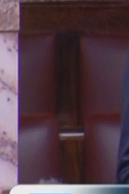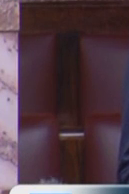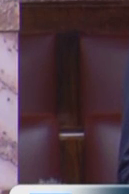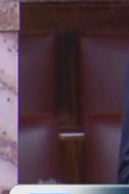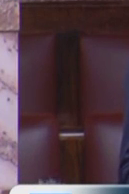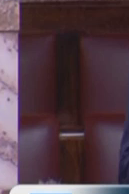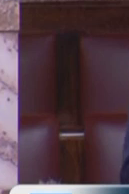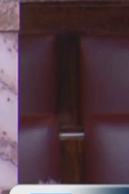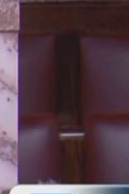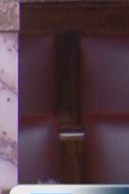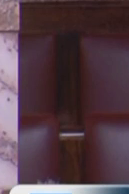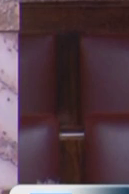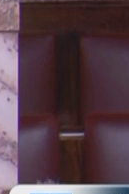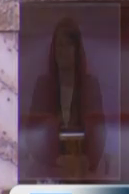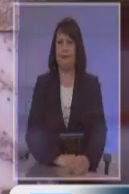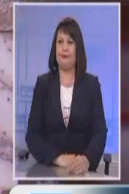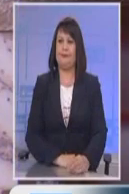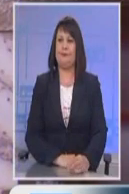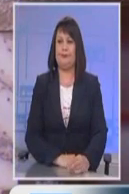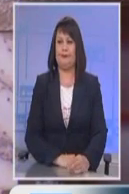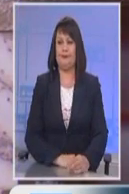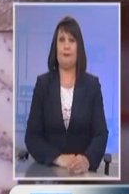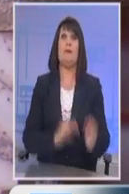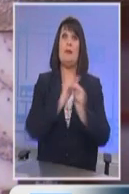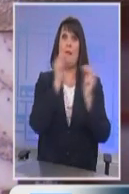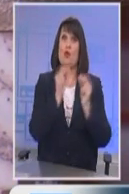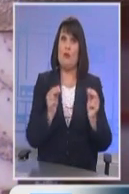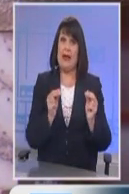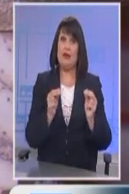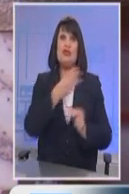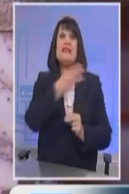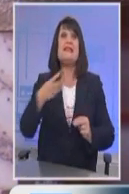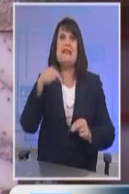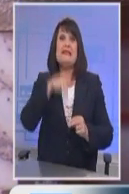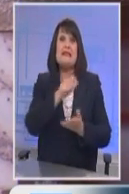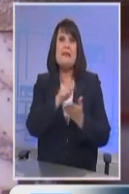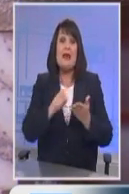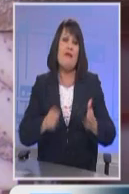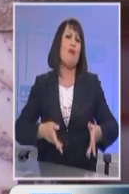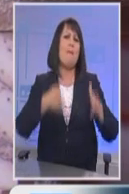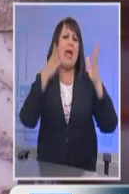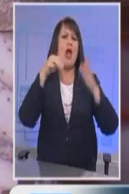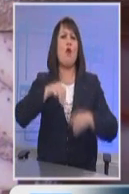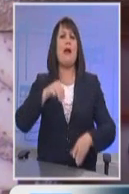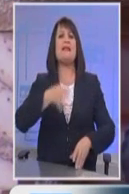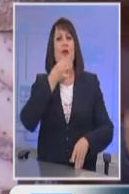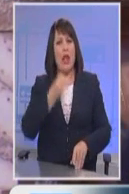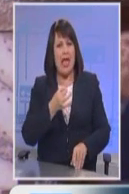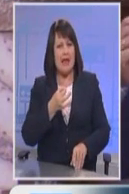Συνεπώς, δεν ισχύει αυτό που γράφουν κύκλοι του ΣΥΡΙΖΑ σήμερα και του Μαξίμου,